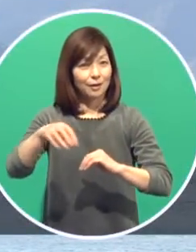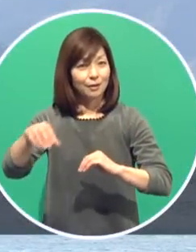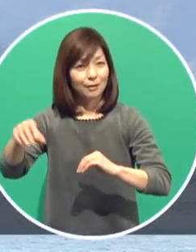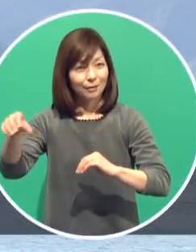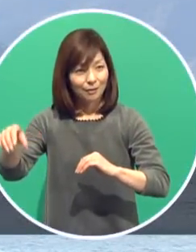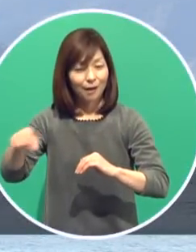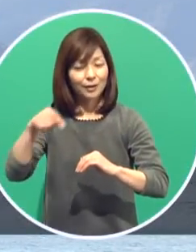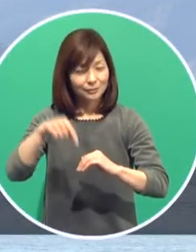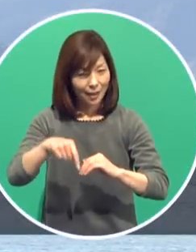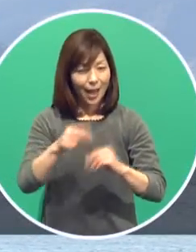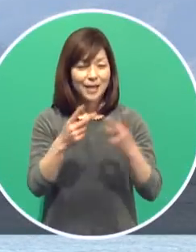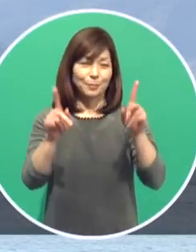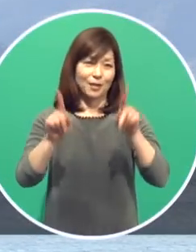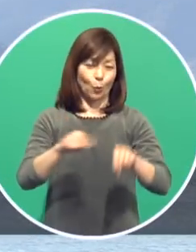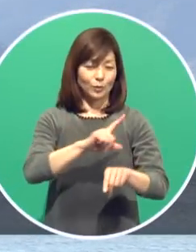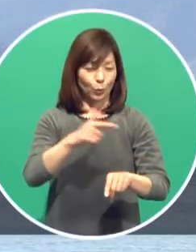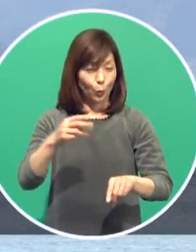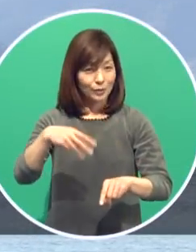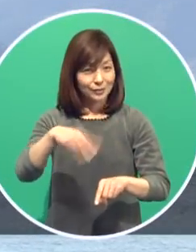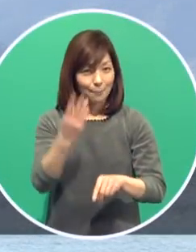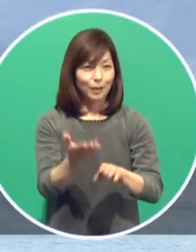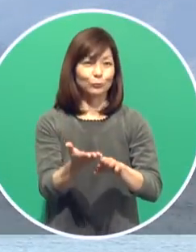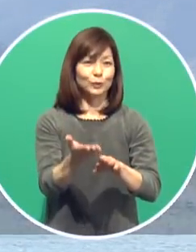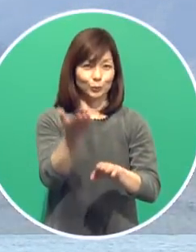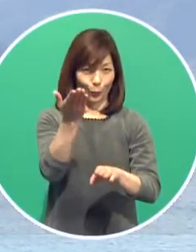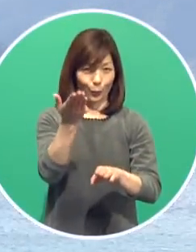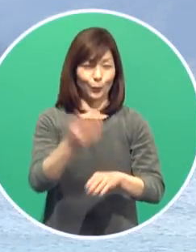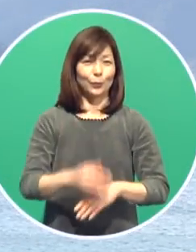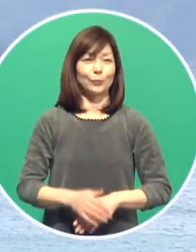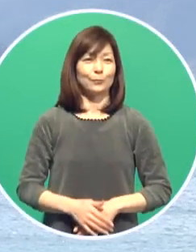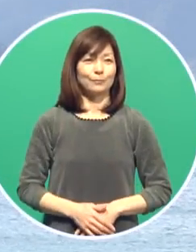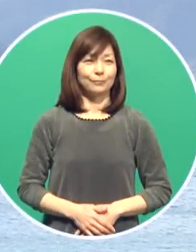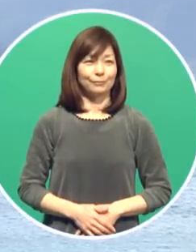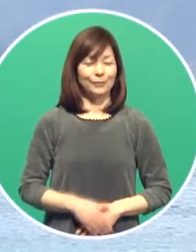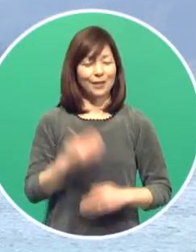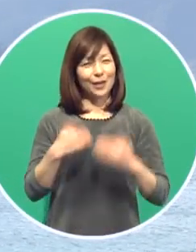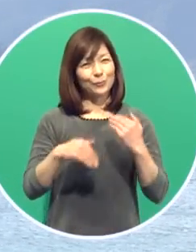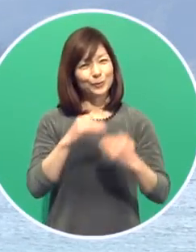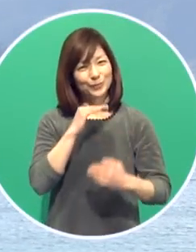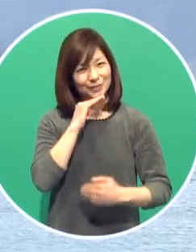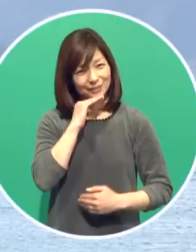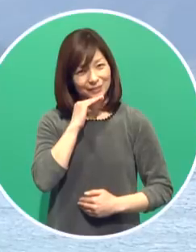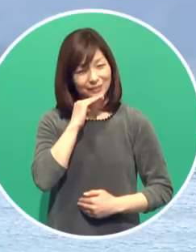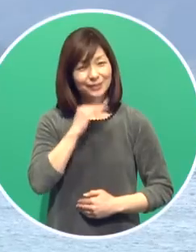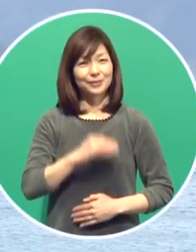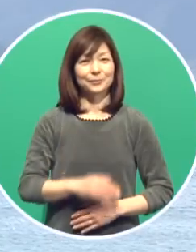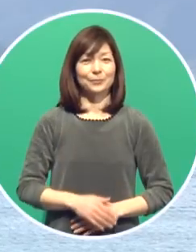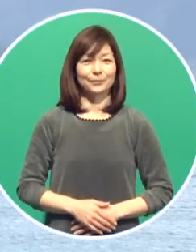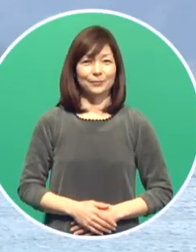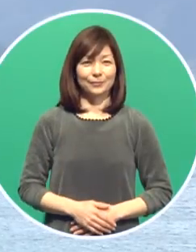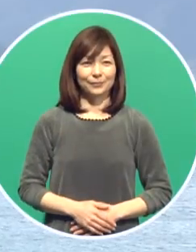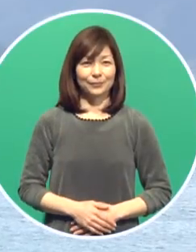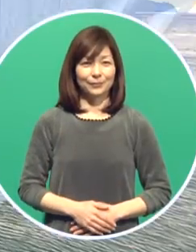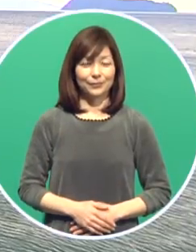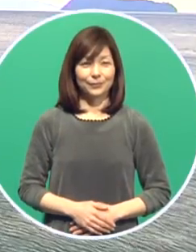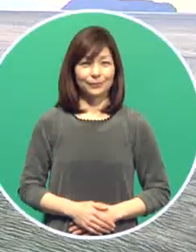を舞台に300以上のイベントが繰り広げられるんだ。 楽しみだね。